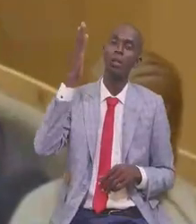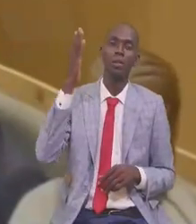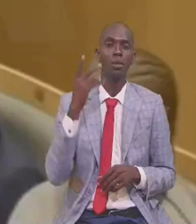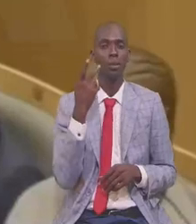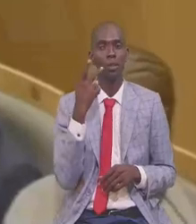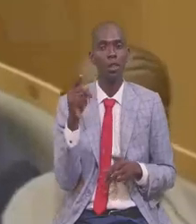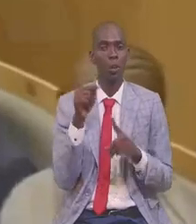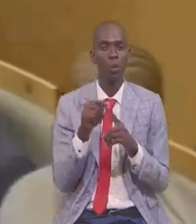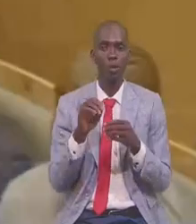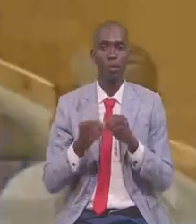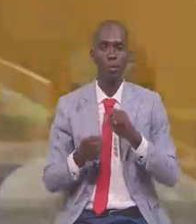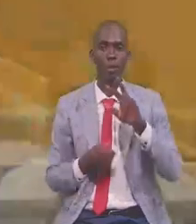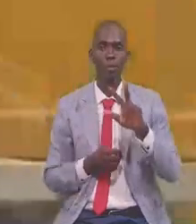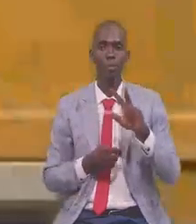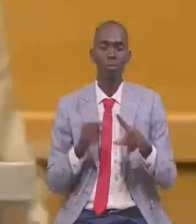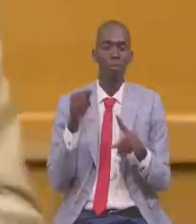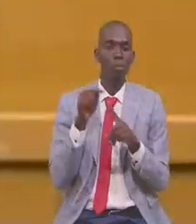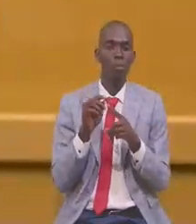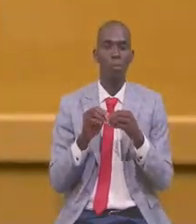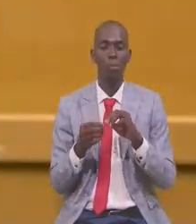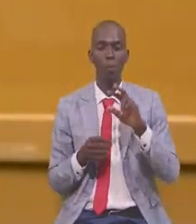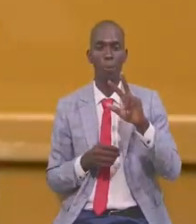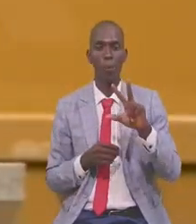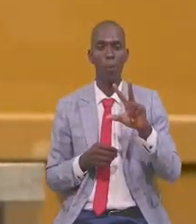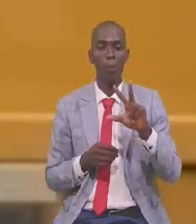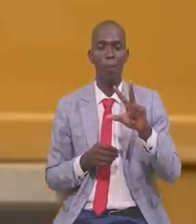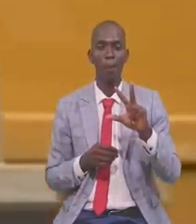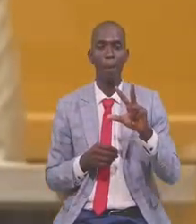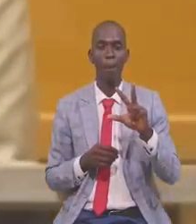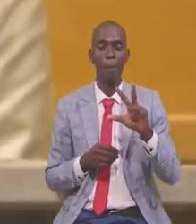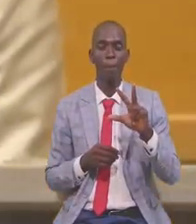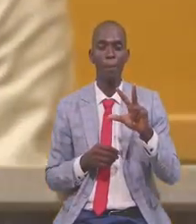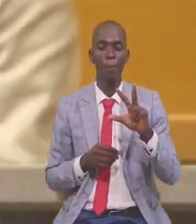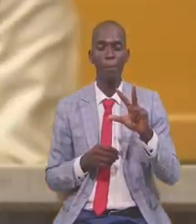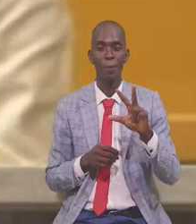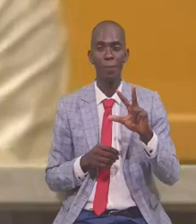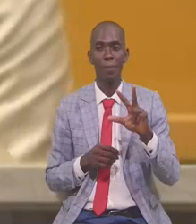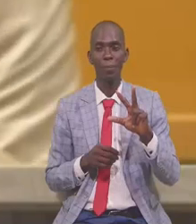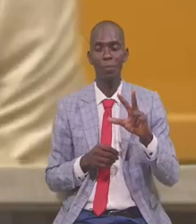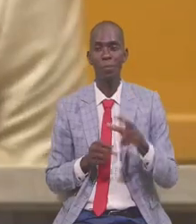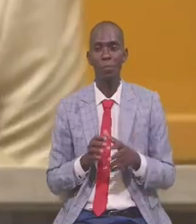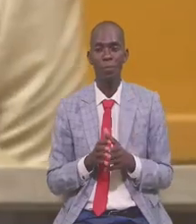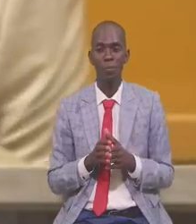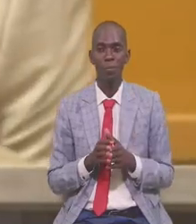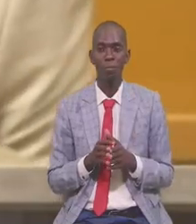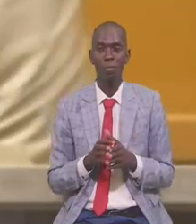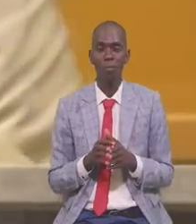Troisième point maintenant. Troisième point. C'est bénédiction pour